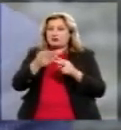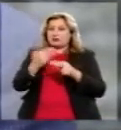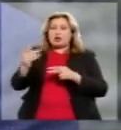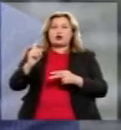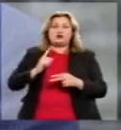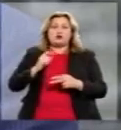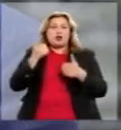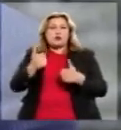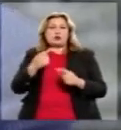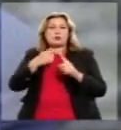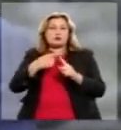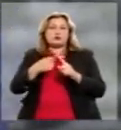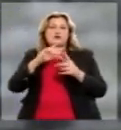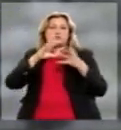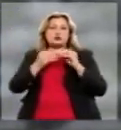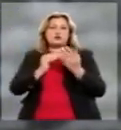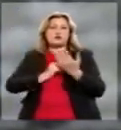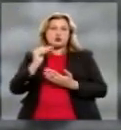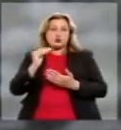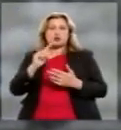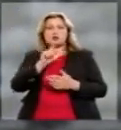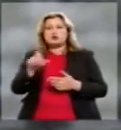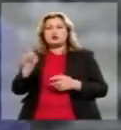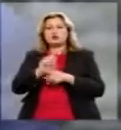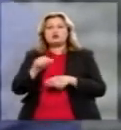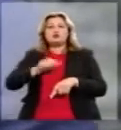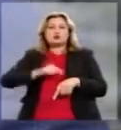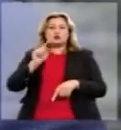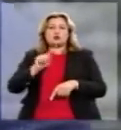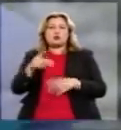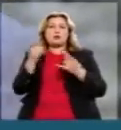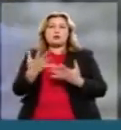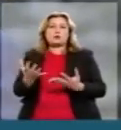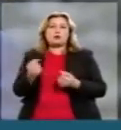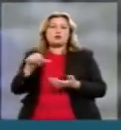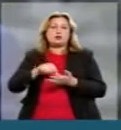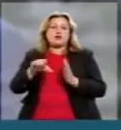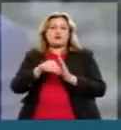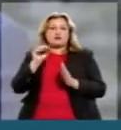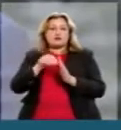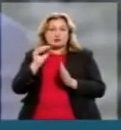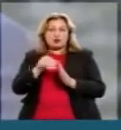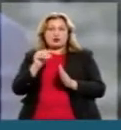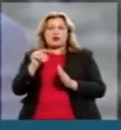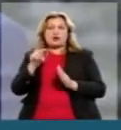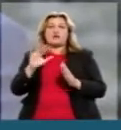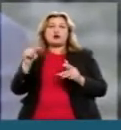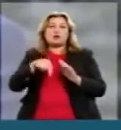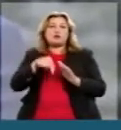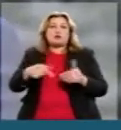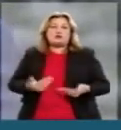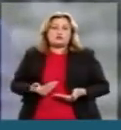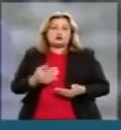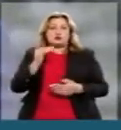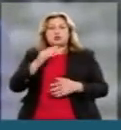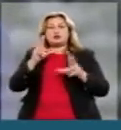сайлауға жайғана қатысып қана қоймай, көпшілік дауыспен қабылданатын шешім үшін ортақ жауапкершілік жүгін арқылы айтындығын сезіну керек. Өйткені демократия азаматтарға құқық қана